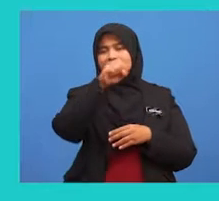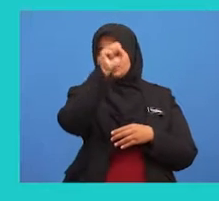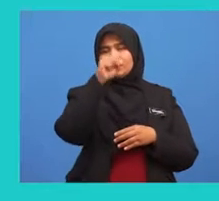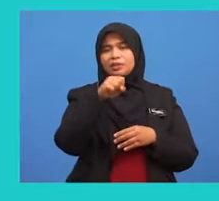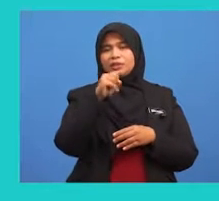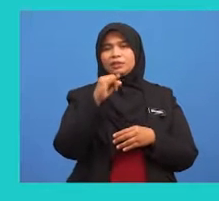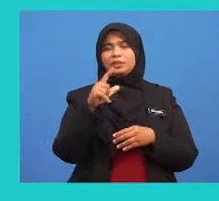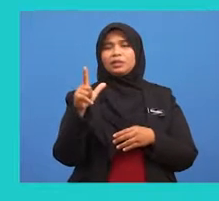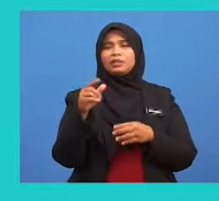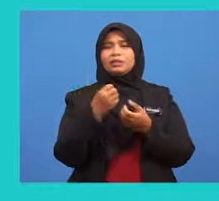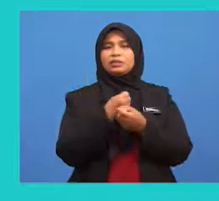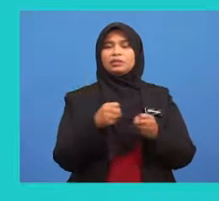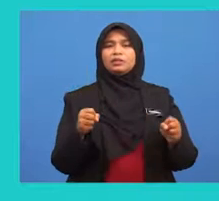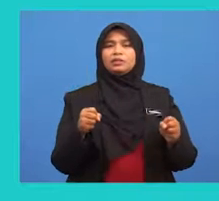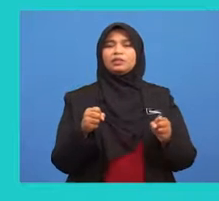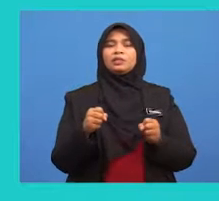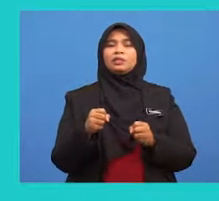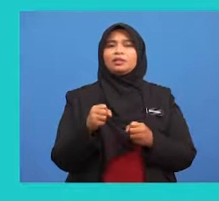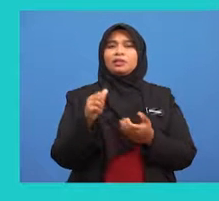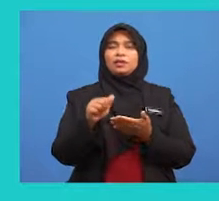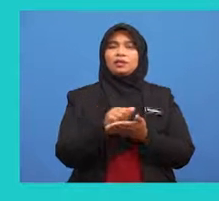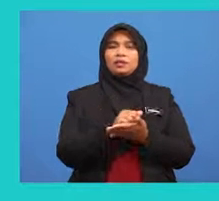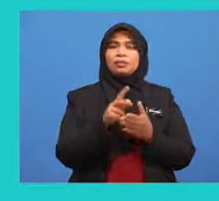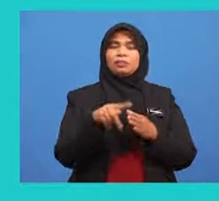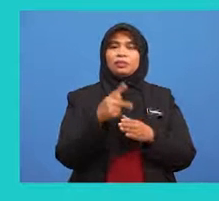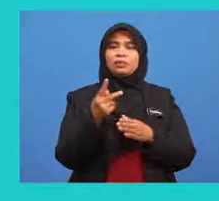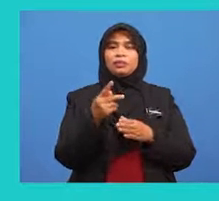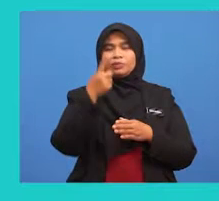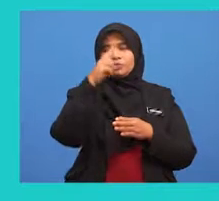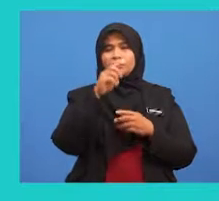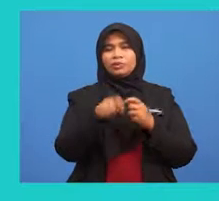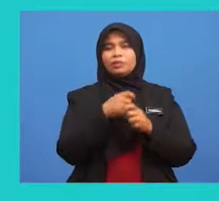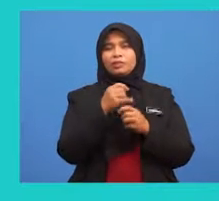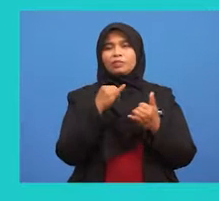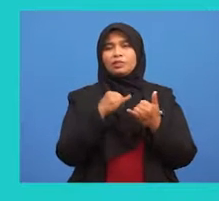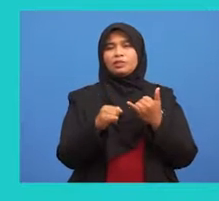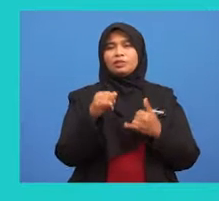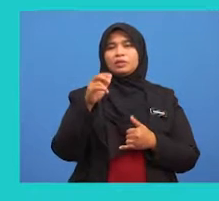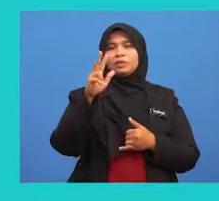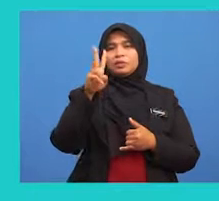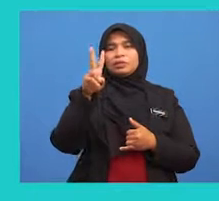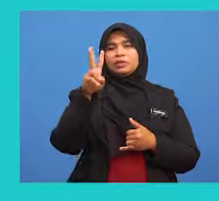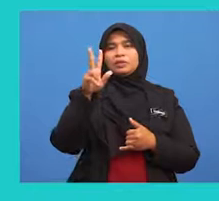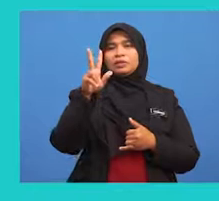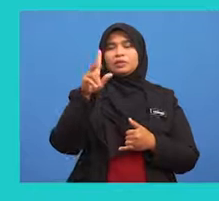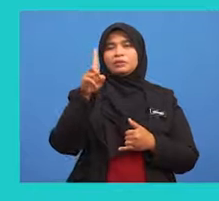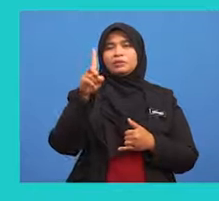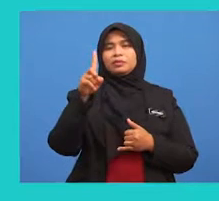ialah menyediakan akaun pengeluaran bagi tahun berakhir 31